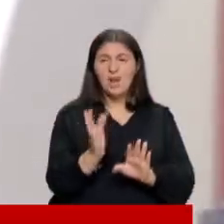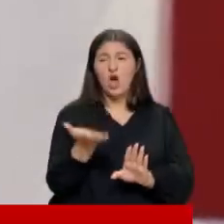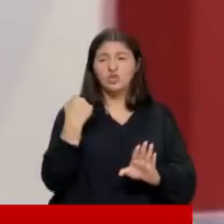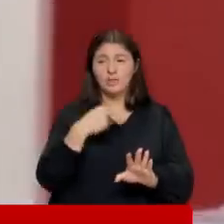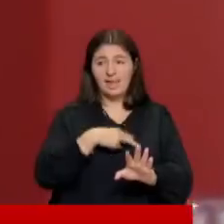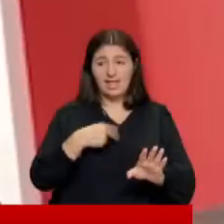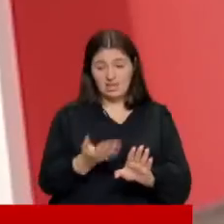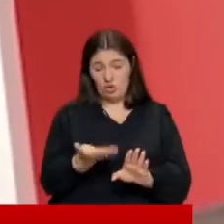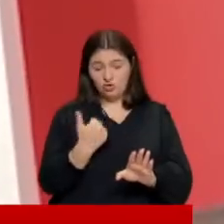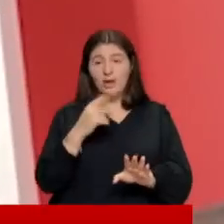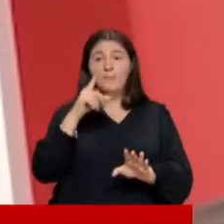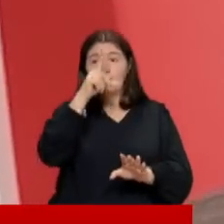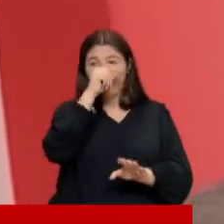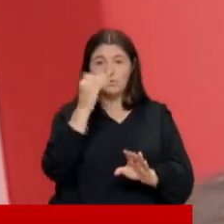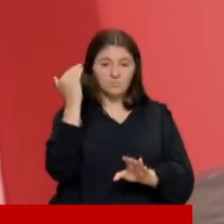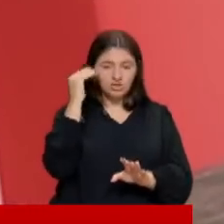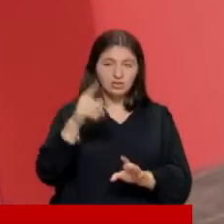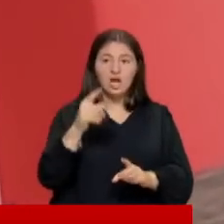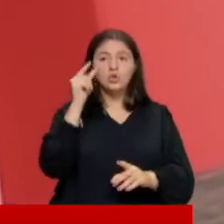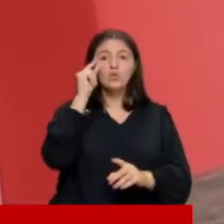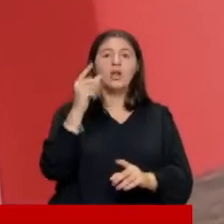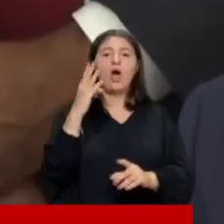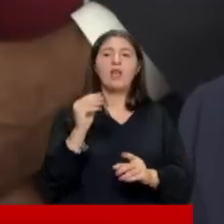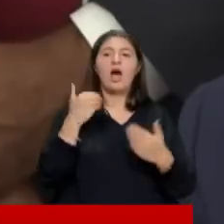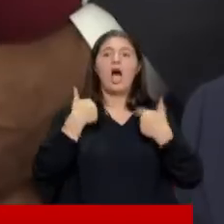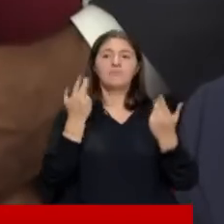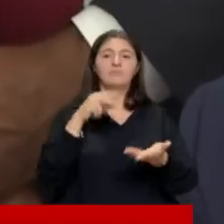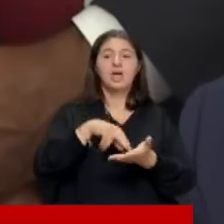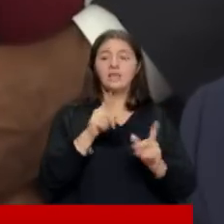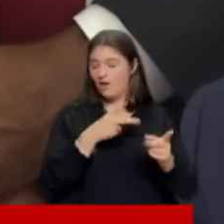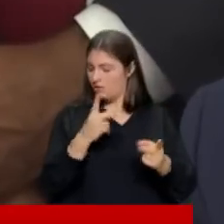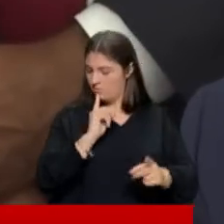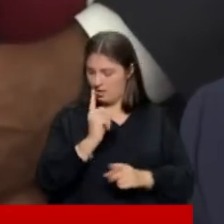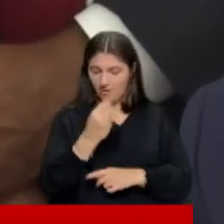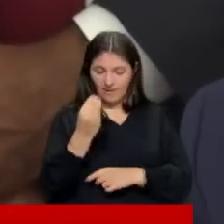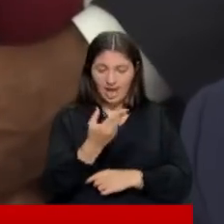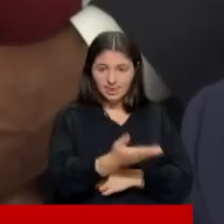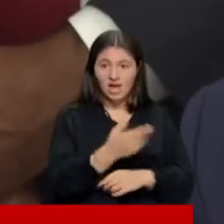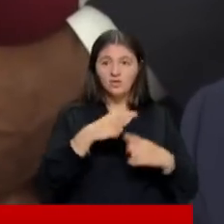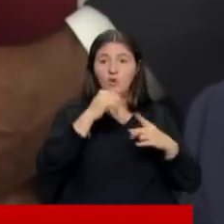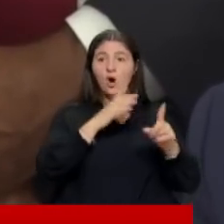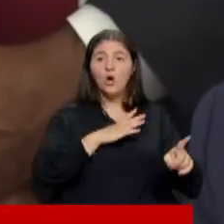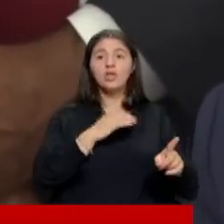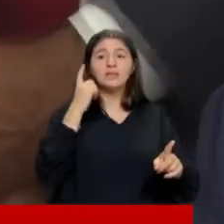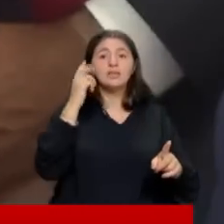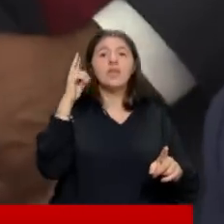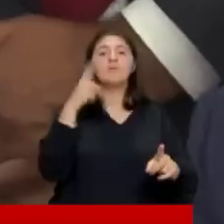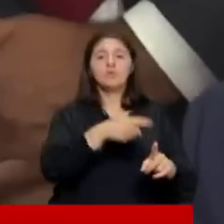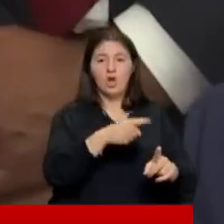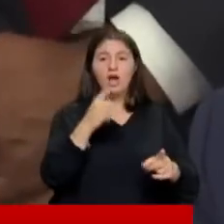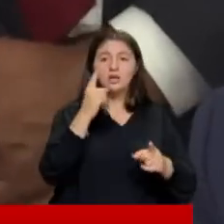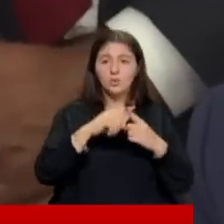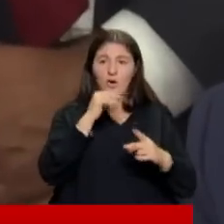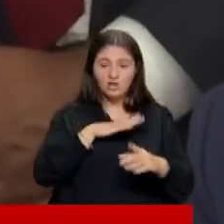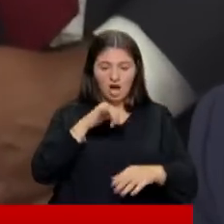önce Mart başında sanık sıfatıyla hakim karşısına çıkacak davayı açma talimatını veren de Kemal Kılıçdaroğlu'nu tanımıyorlar Kemal